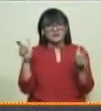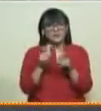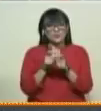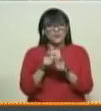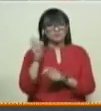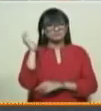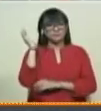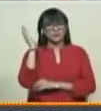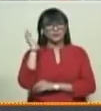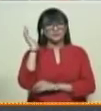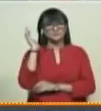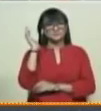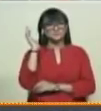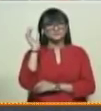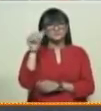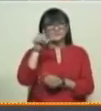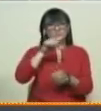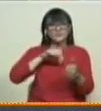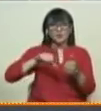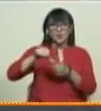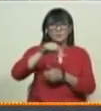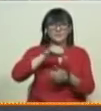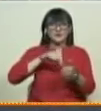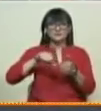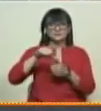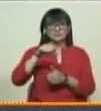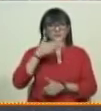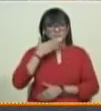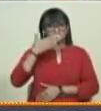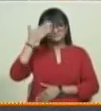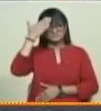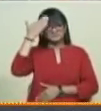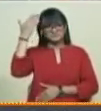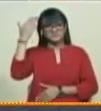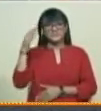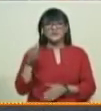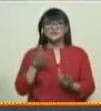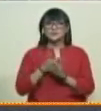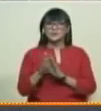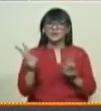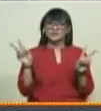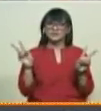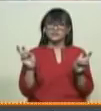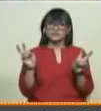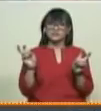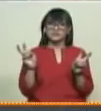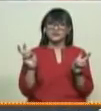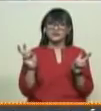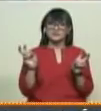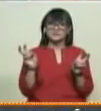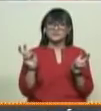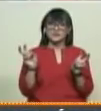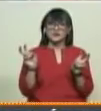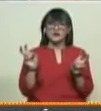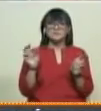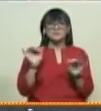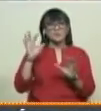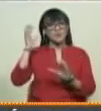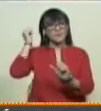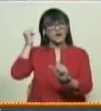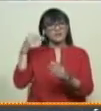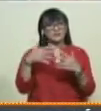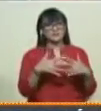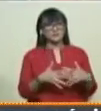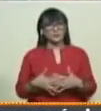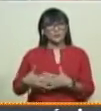la Organización para la Cooperación Islámica en el marco del traslado de la Embajada de Estados